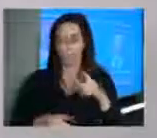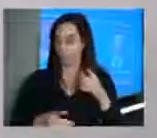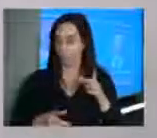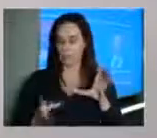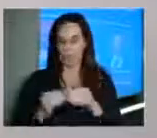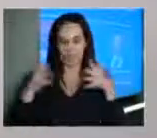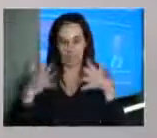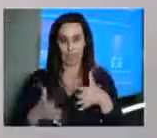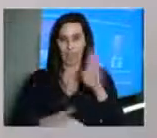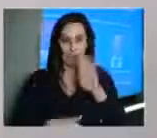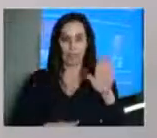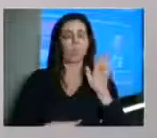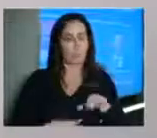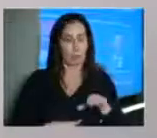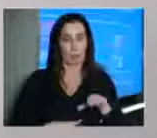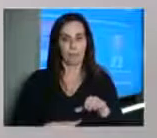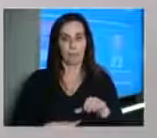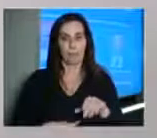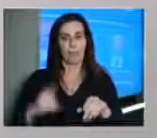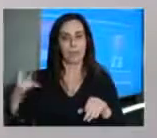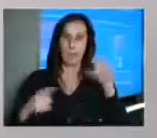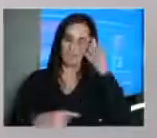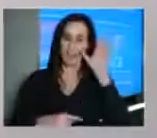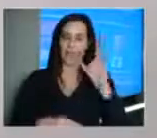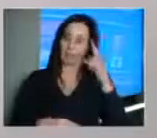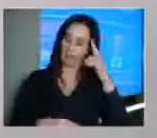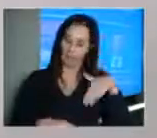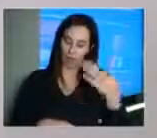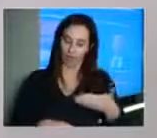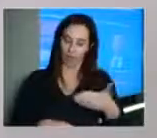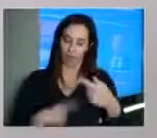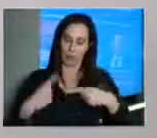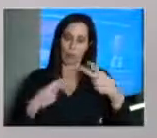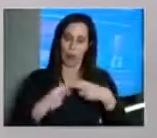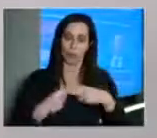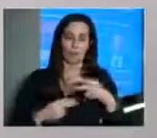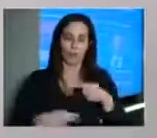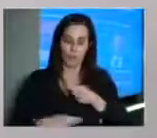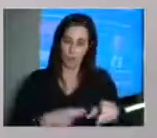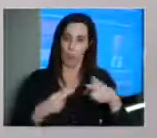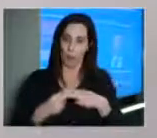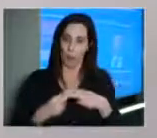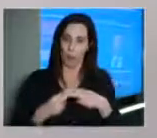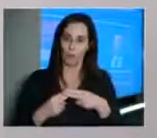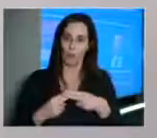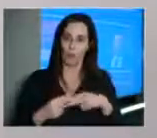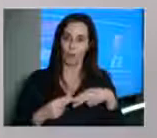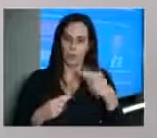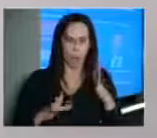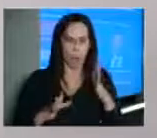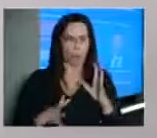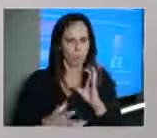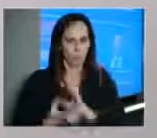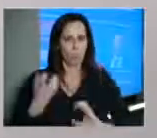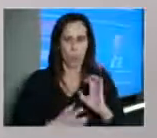המתקפות מצד ראש הממשלה וגם מול האיום מצד פייגלין, זה אנחנו נדע בימים הקרובים. השבוע הקרוב הולך להיות מאוד מאוד